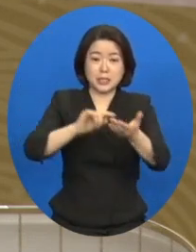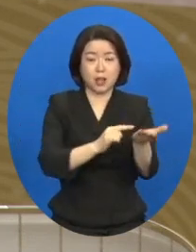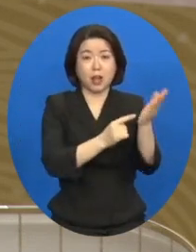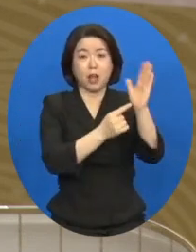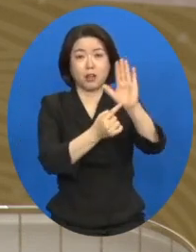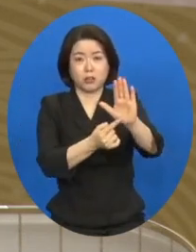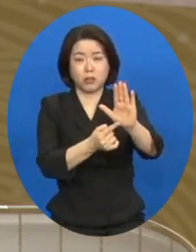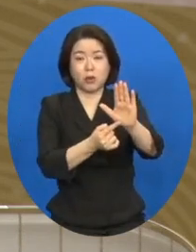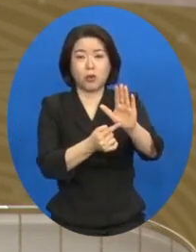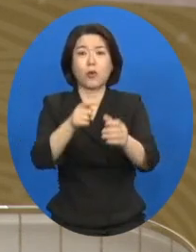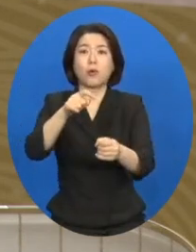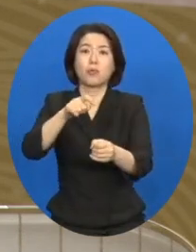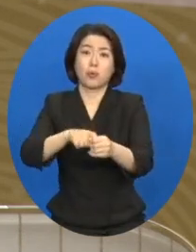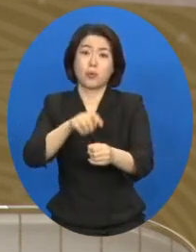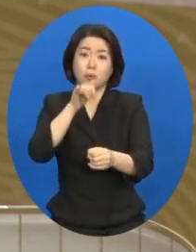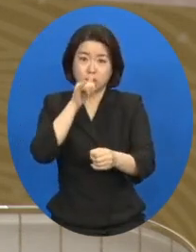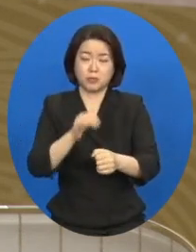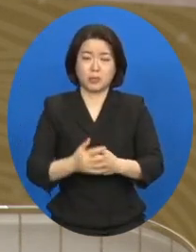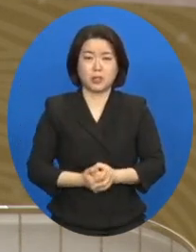드러내시게 하시기 위함입니다.